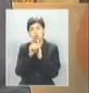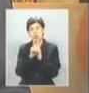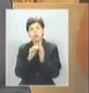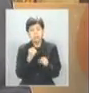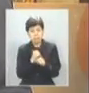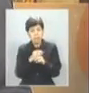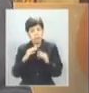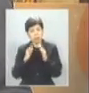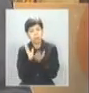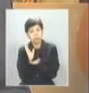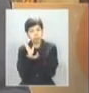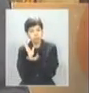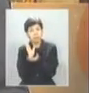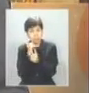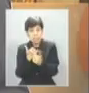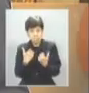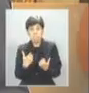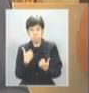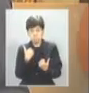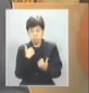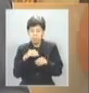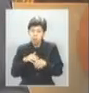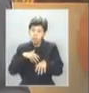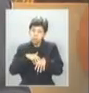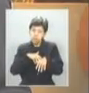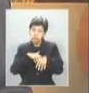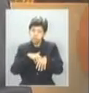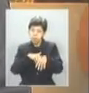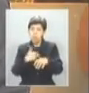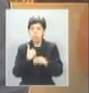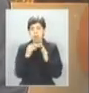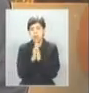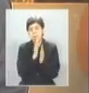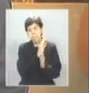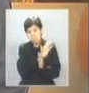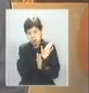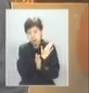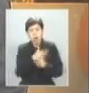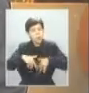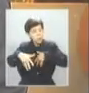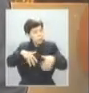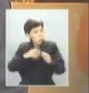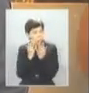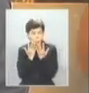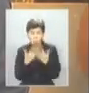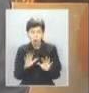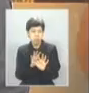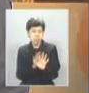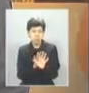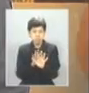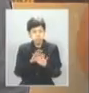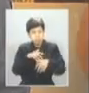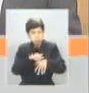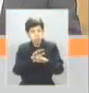ไปยังเมนโดยตลอดเส้นทางที่ขบวนเคลื่อนผ่านมีพระภิกษุและชาวบ้านแน่นบริเวณที่อยู่ต